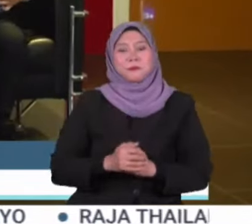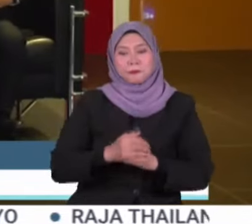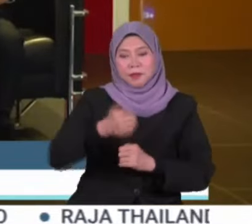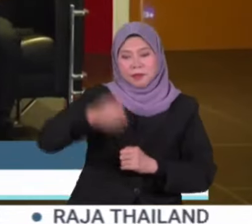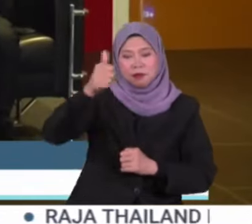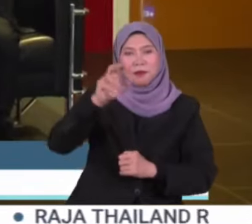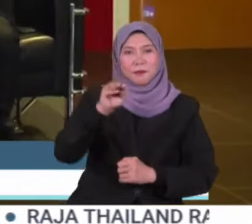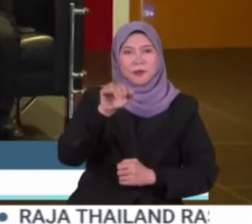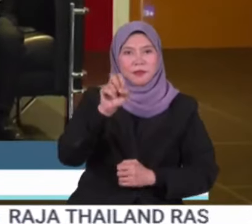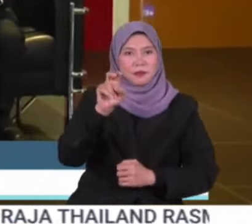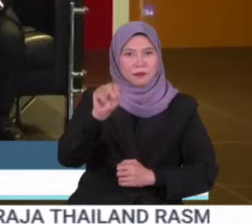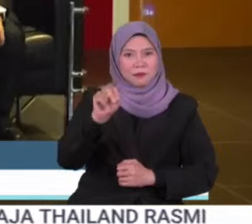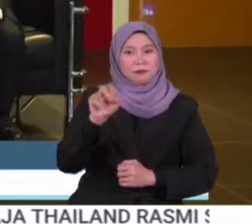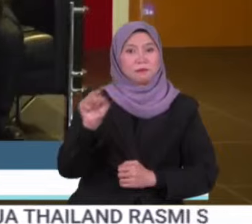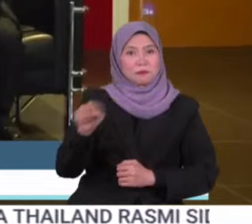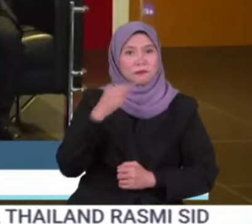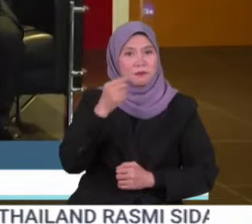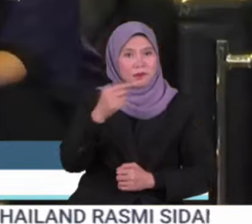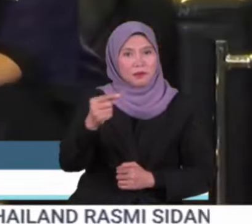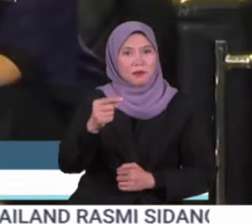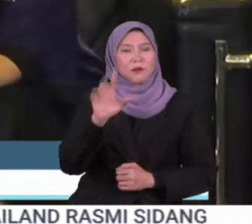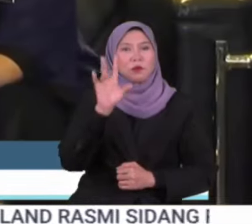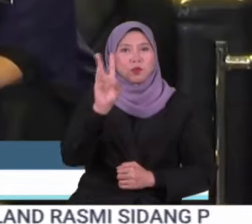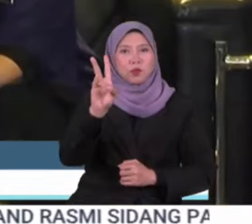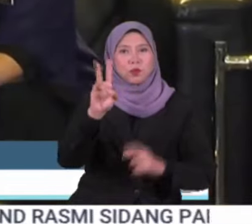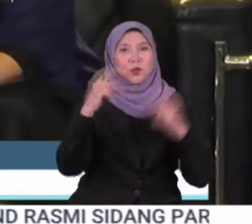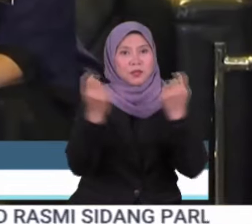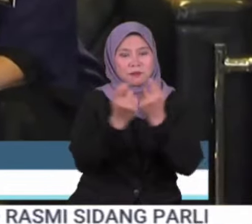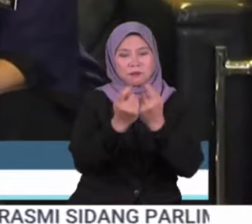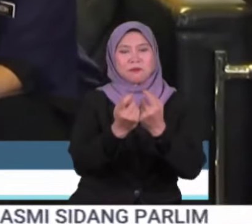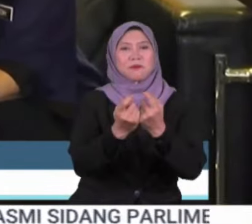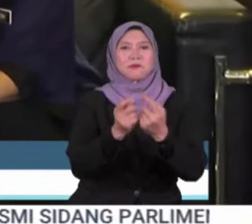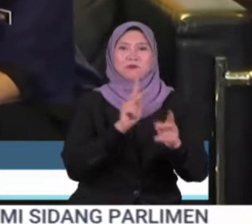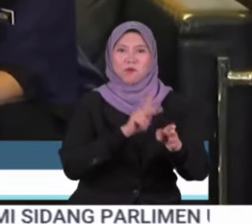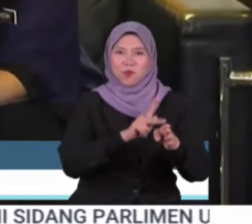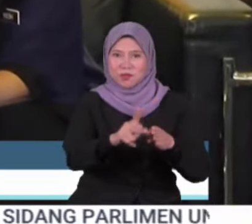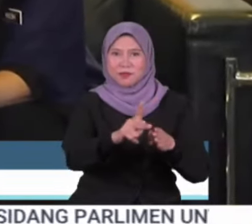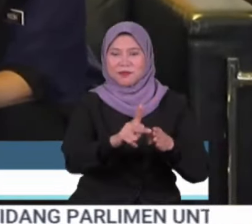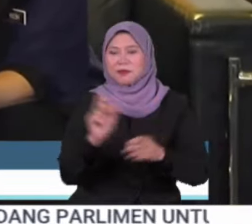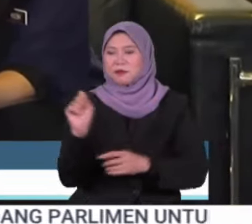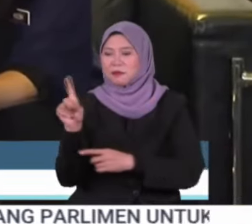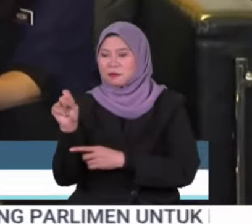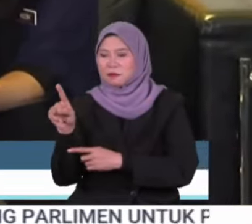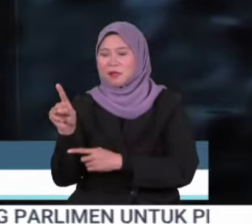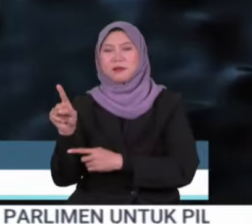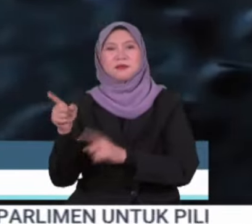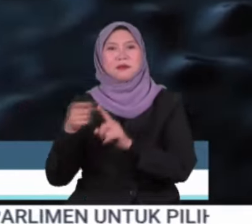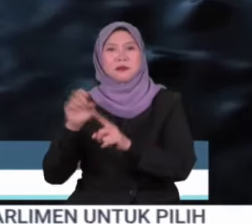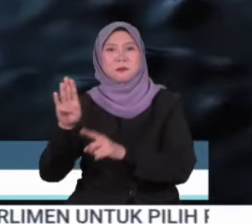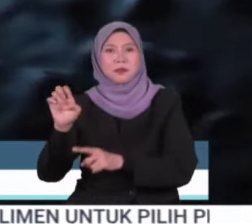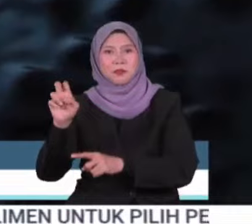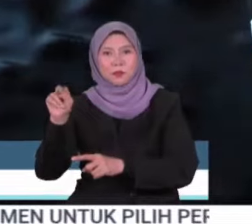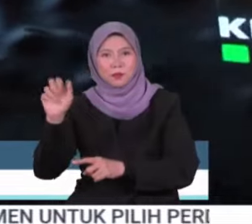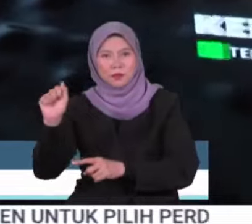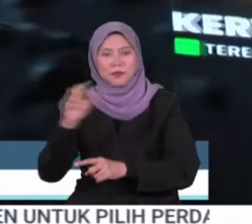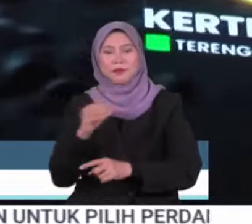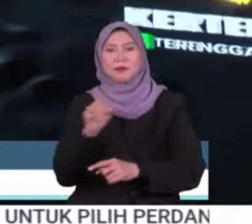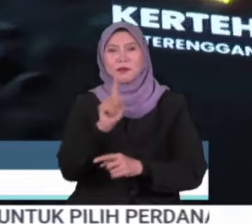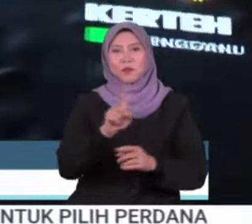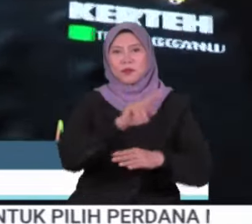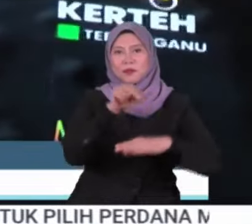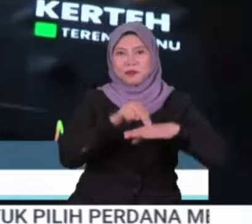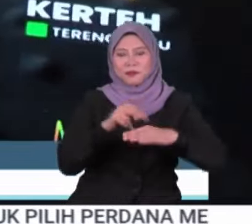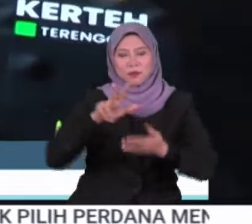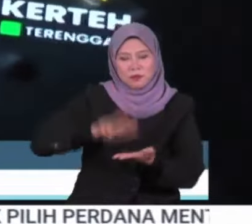Ahmad Safawi 7 pasukan berstatus profesional 11 pasukan benua dan satu pasukan kebangsaan Indonesia